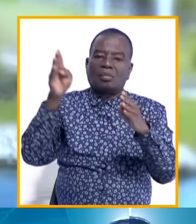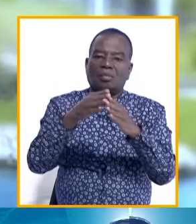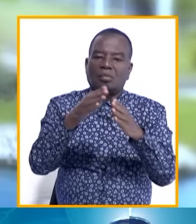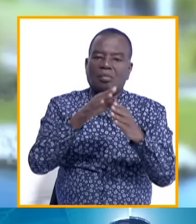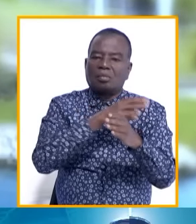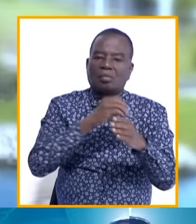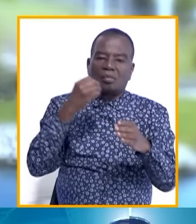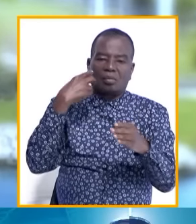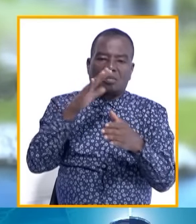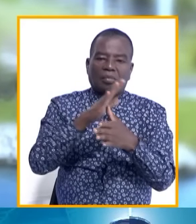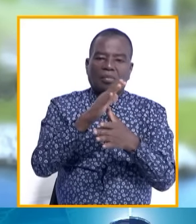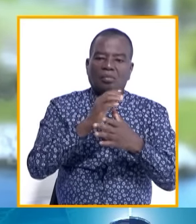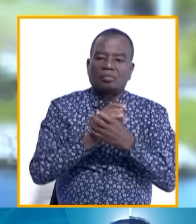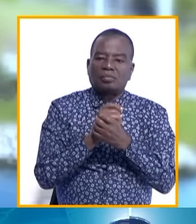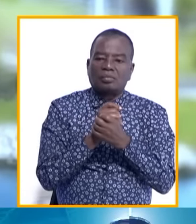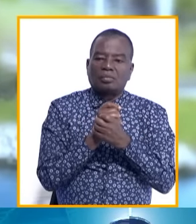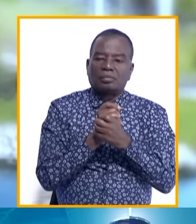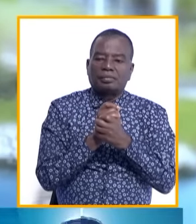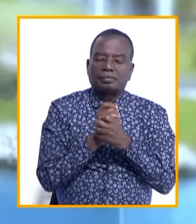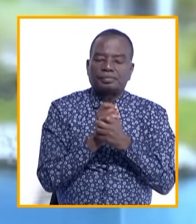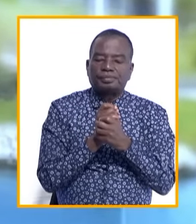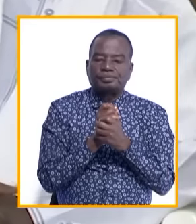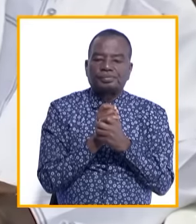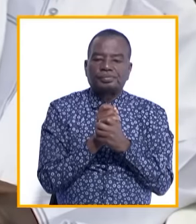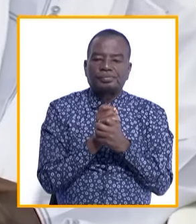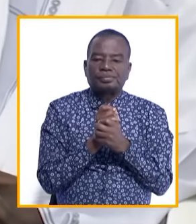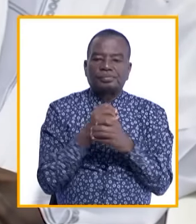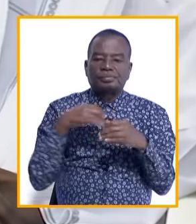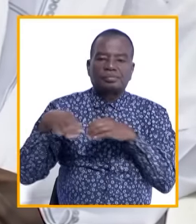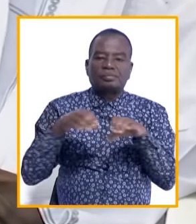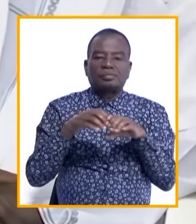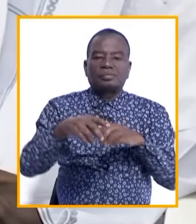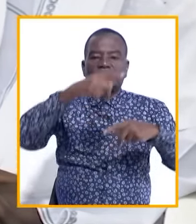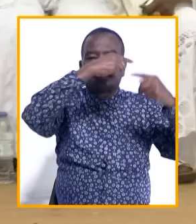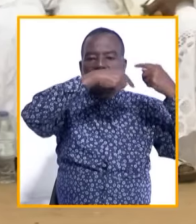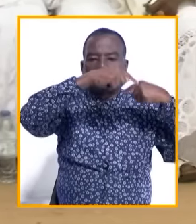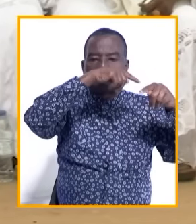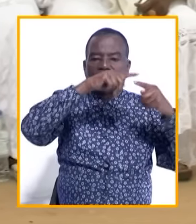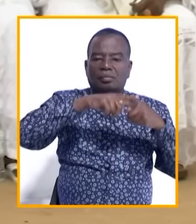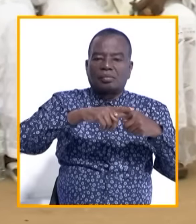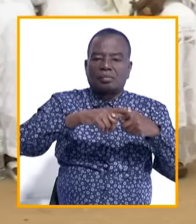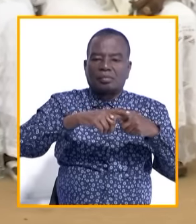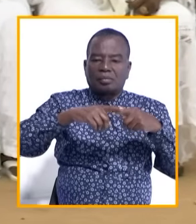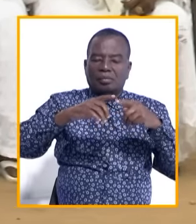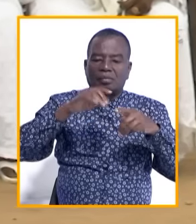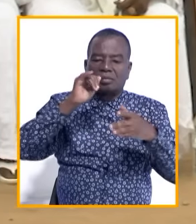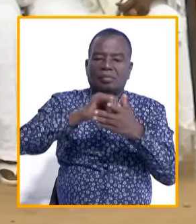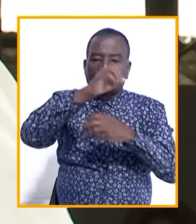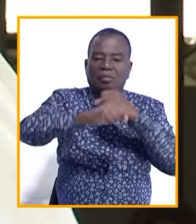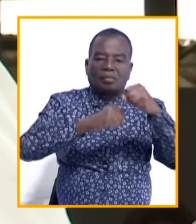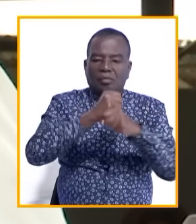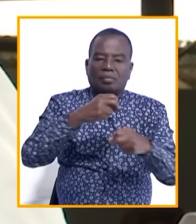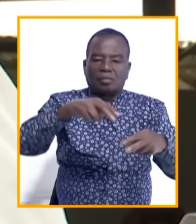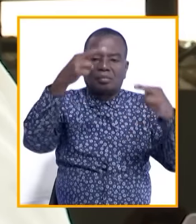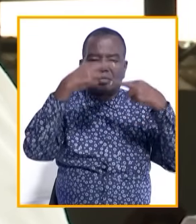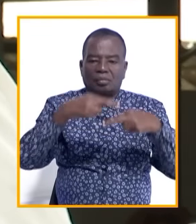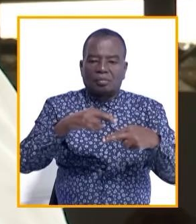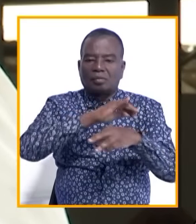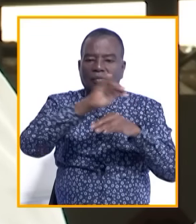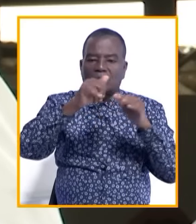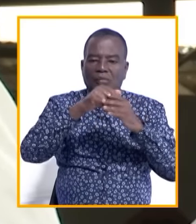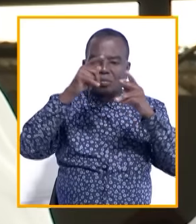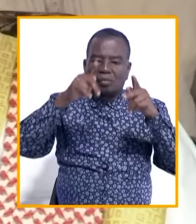d'un événement de retrouvailles présenté dans ce reportage de Mariam Sangaré et Moussa Konaté. Ils ont effectué le pèlerinage à la Mecque cette